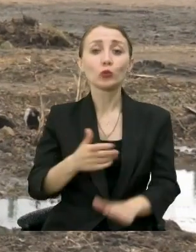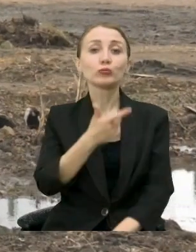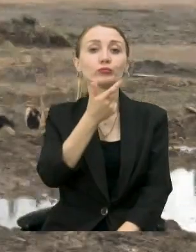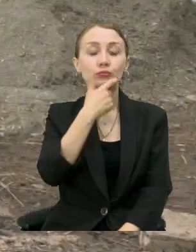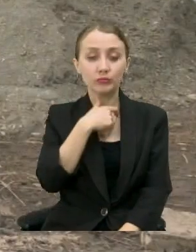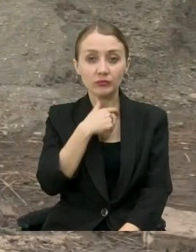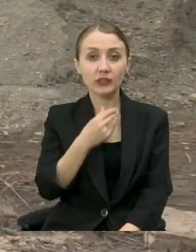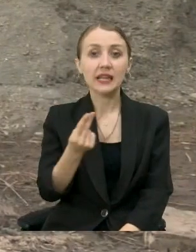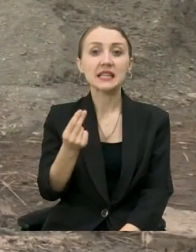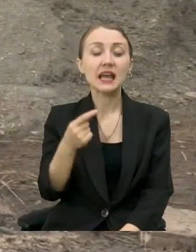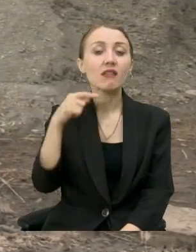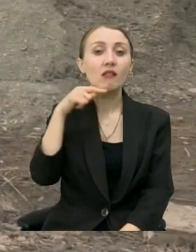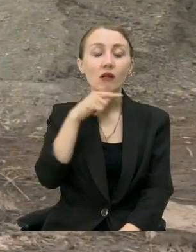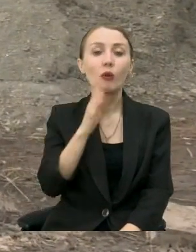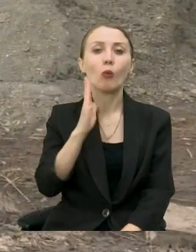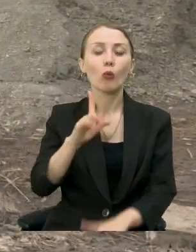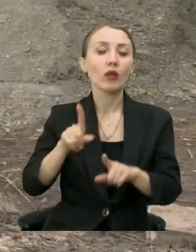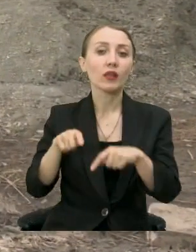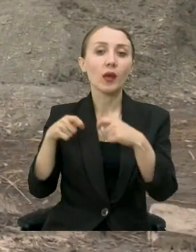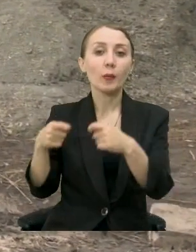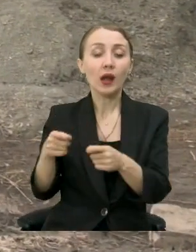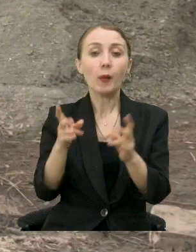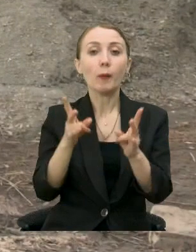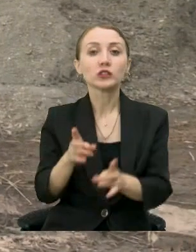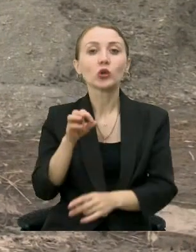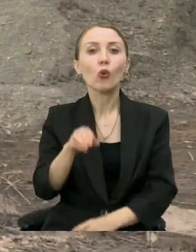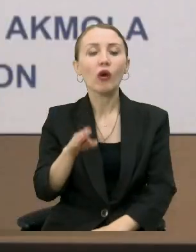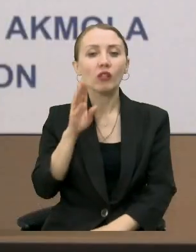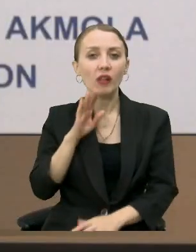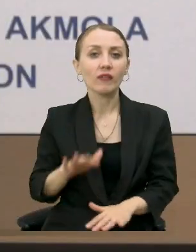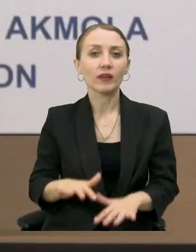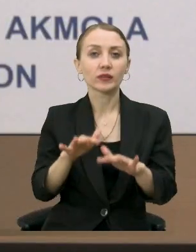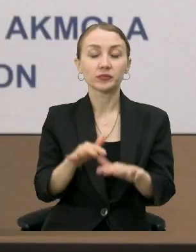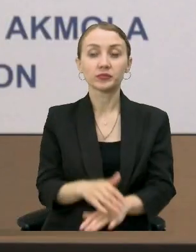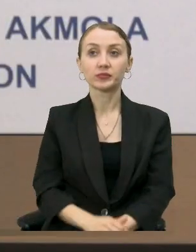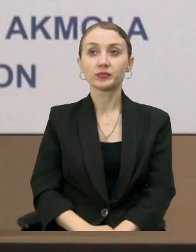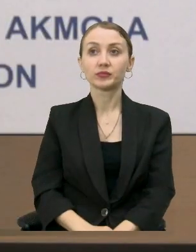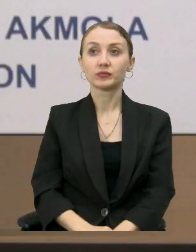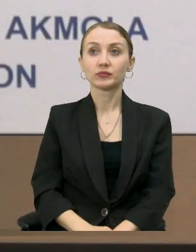формате. Сэкономленные средства будут переданы пострадавшим от наводнения.